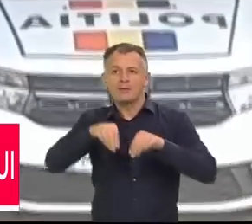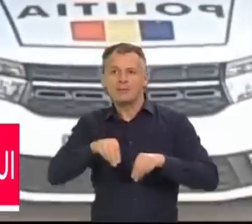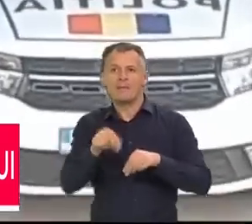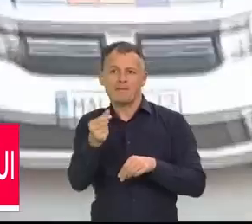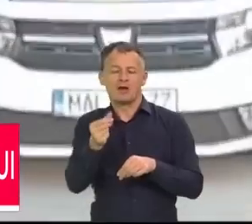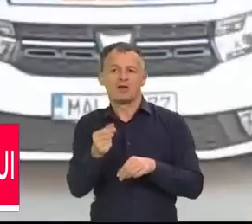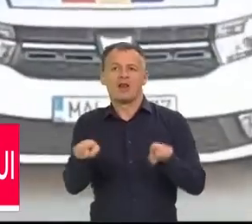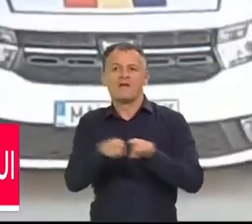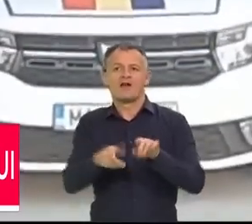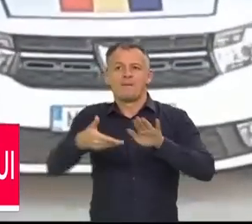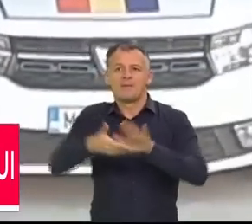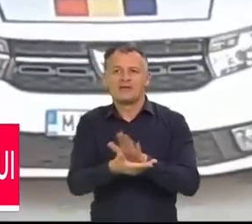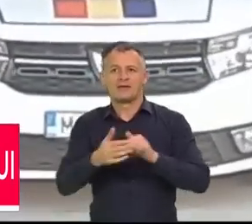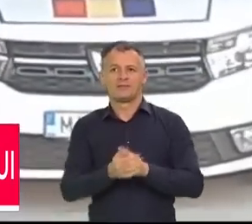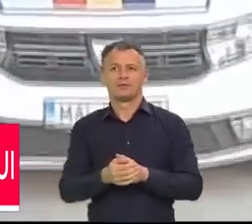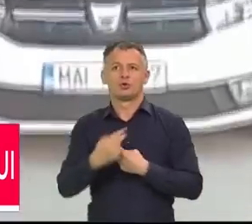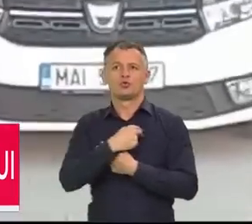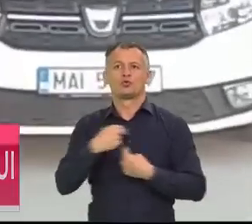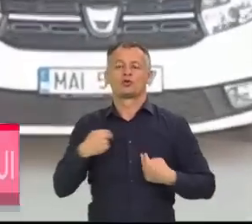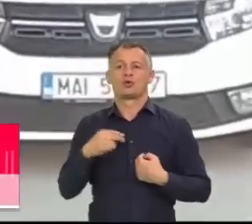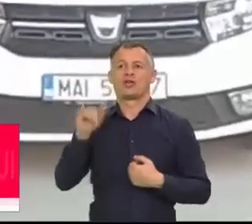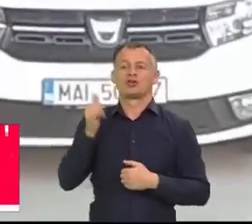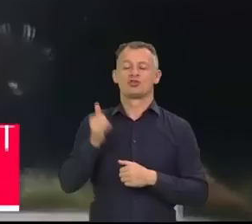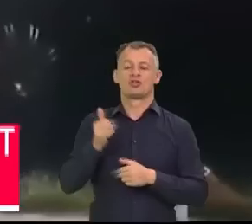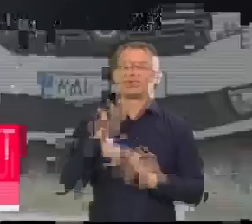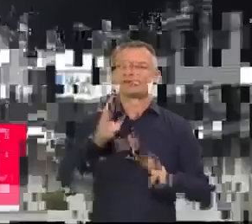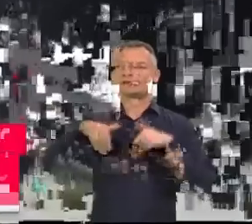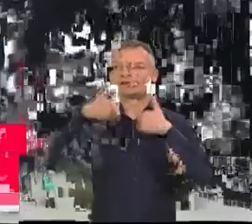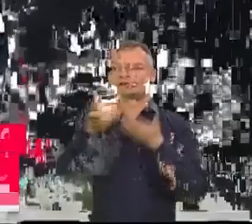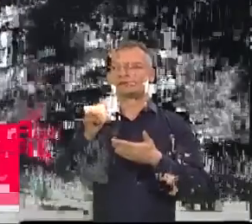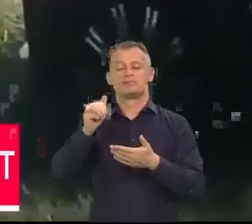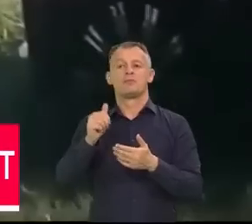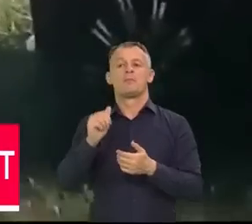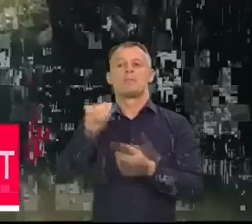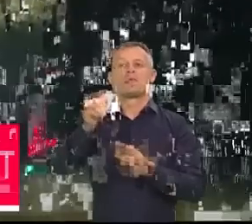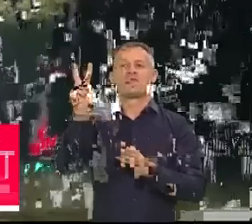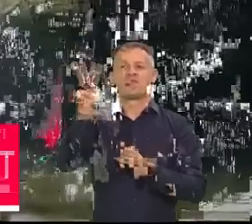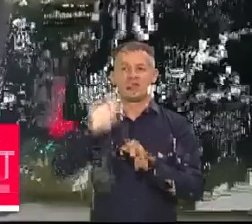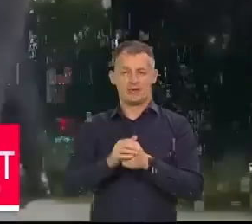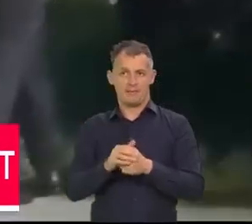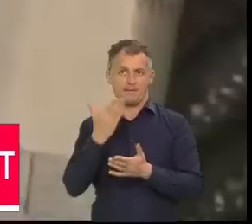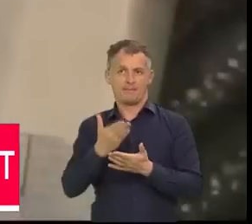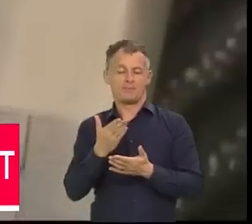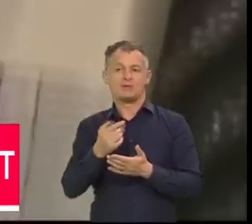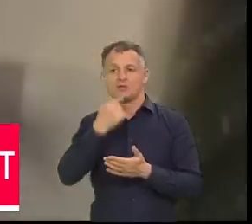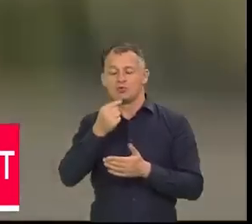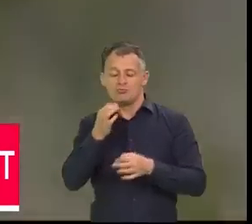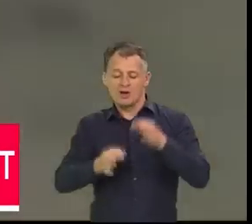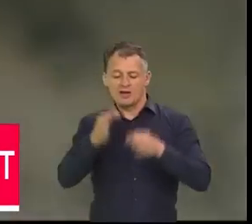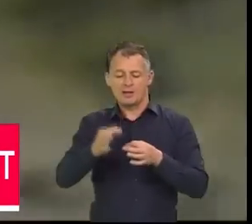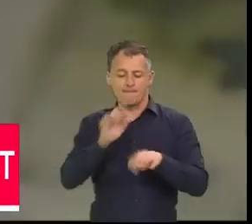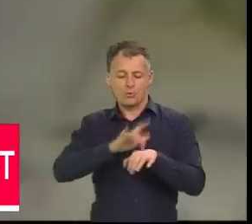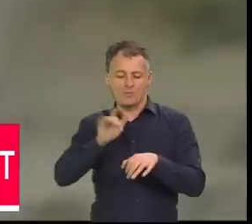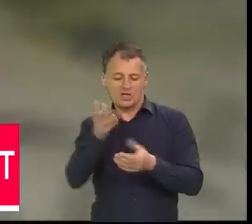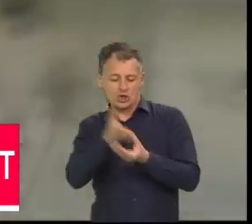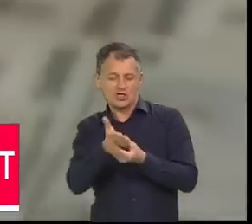încasat sub formă de mită? Judecătorii de la Curtea Apel Iași vor da decizia vineri, a anunțat avocatului Buzatu. El spune că încă mai parcurge probele din dosar, dar